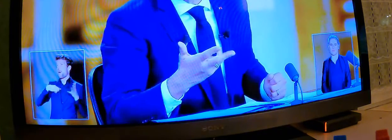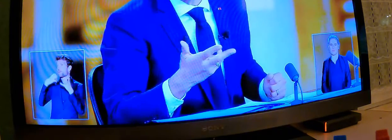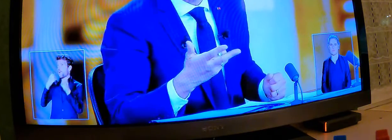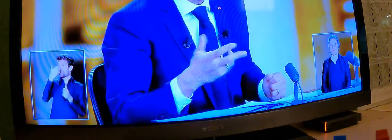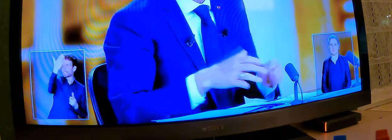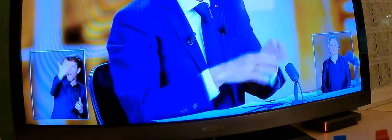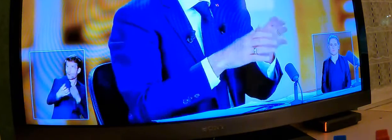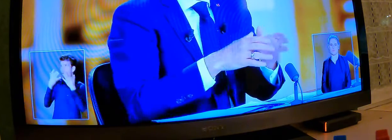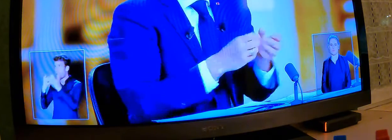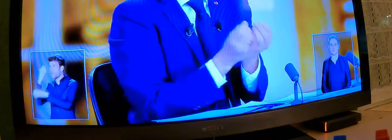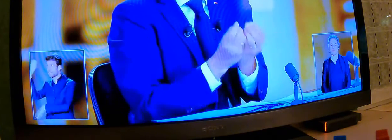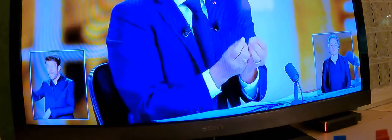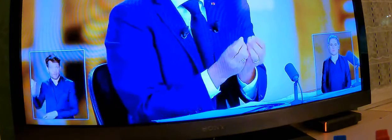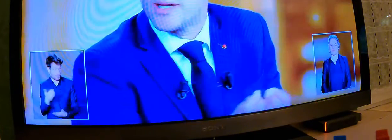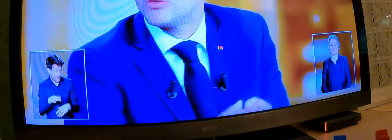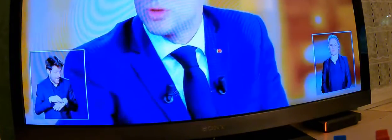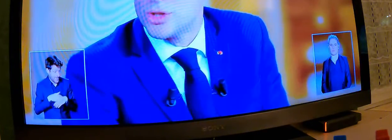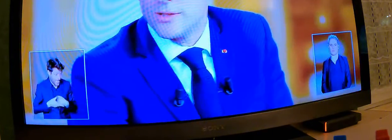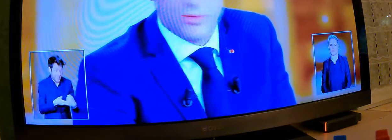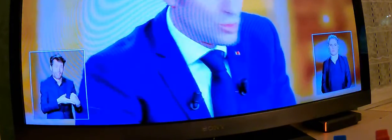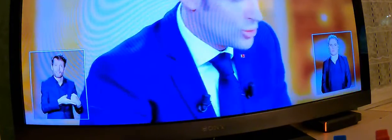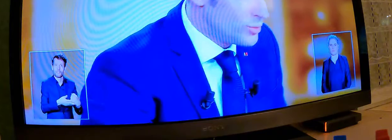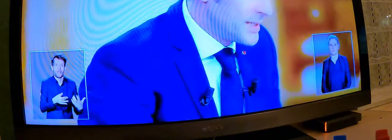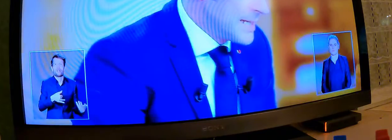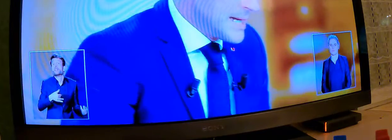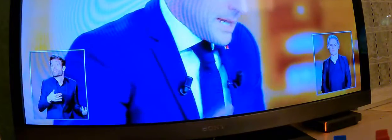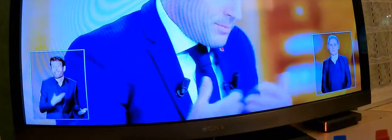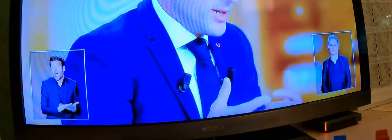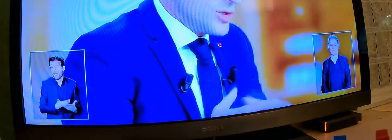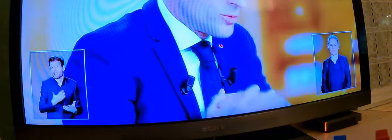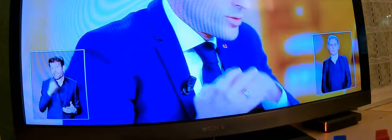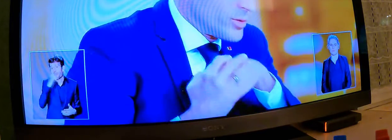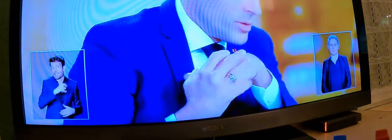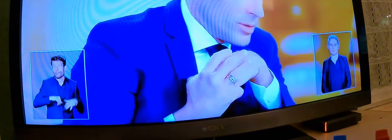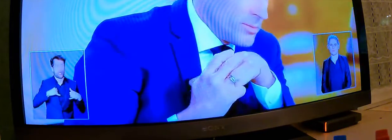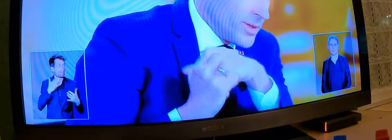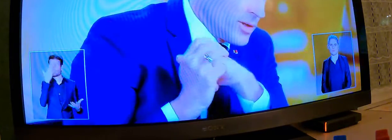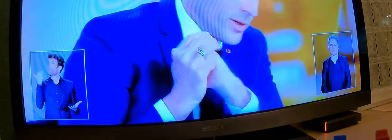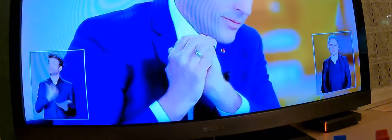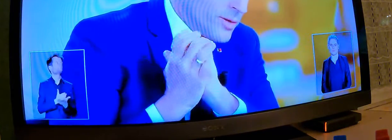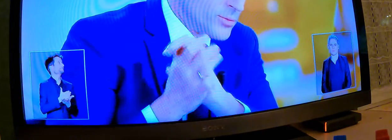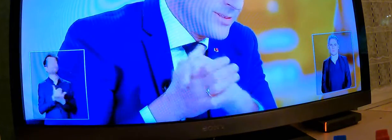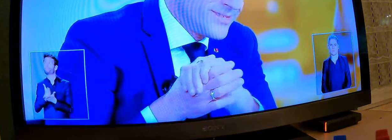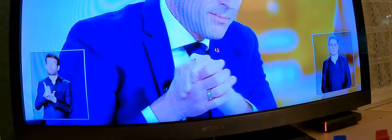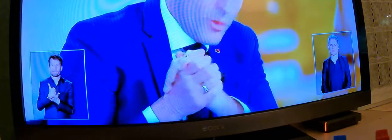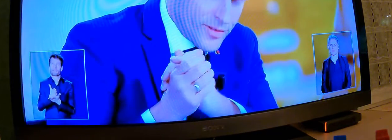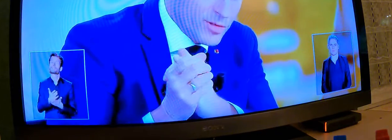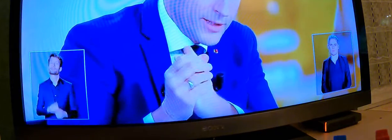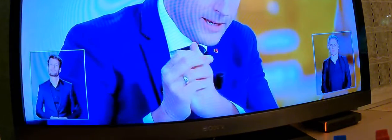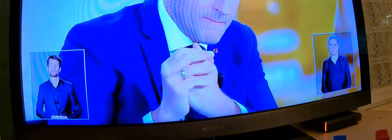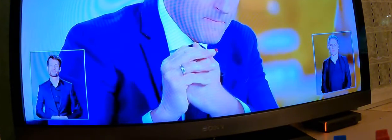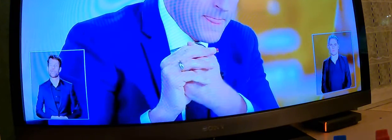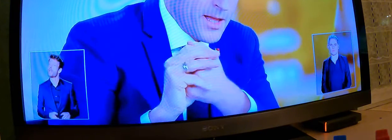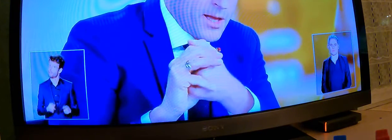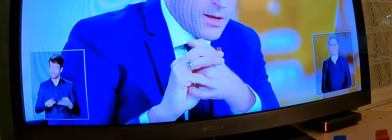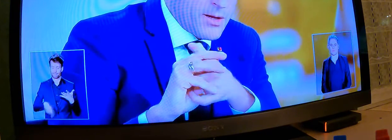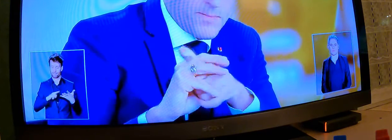aider à l'orientation, parce que c'est un des drames qu'a notre jeunesse aujourd'hui. Puis je veux mener une grande réforme du lycée